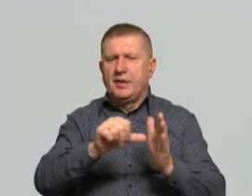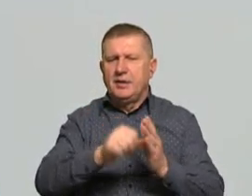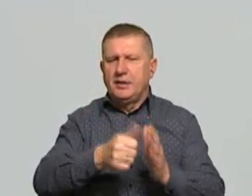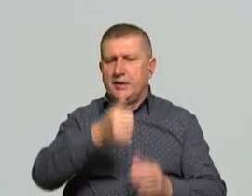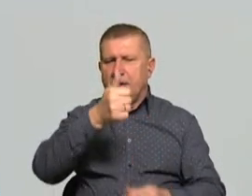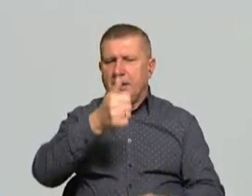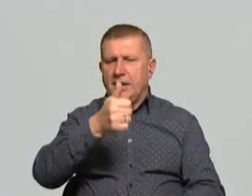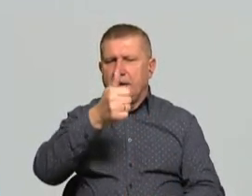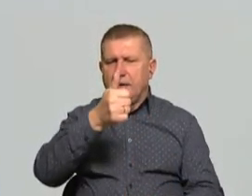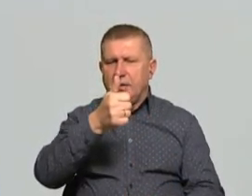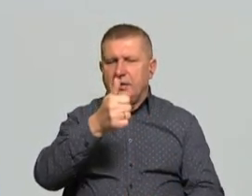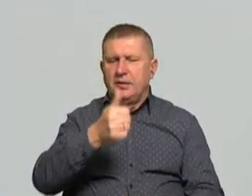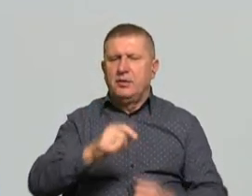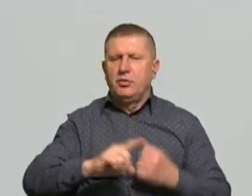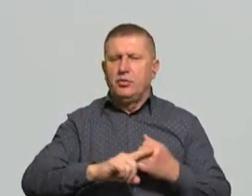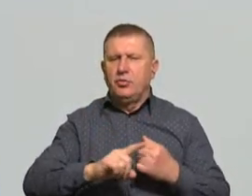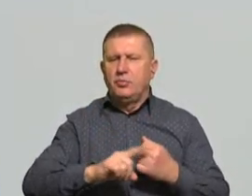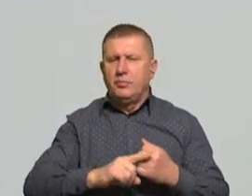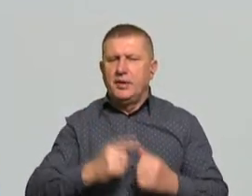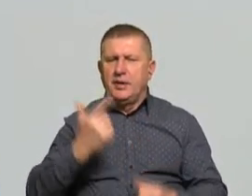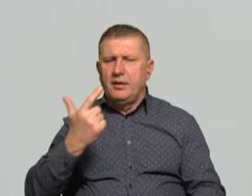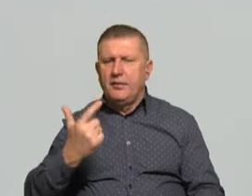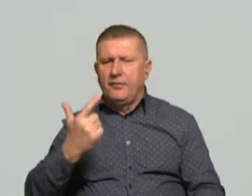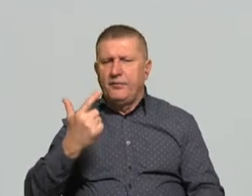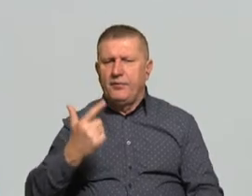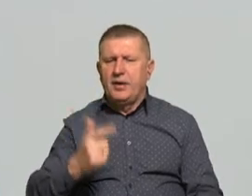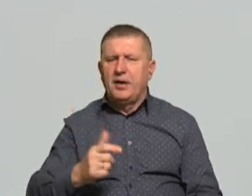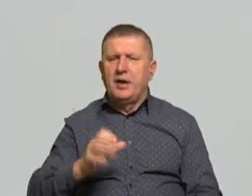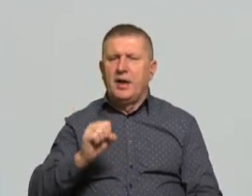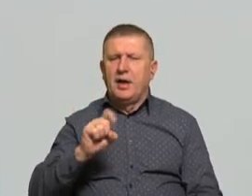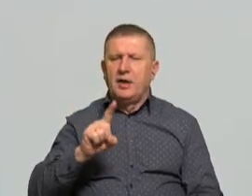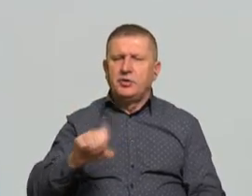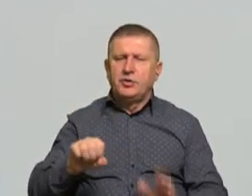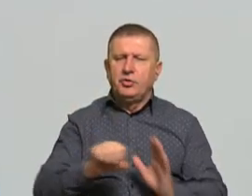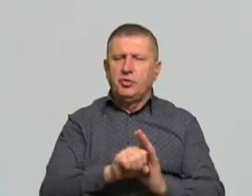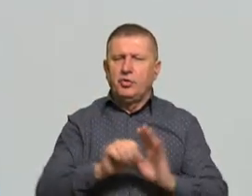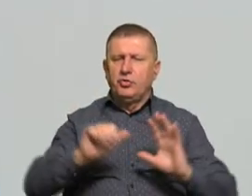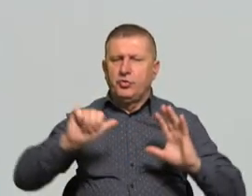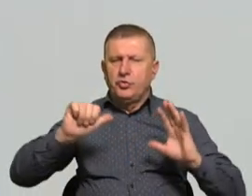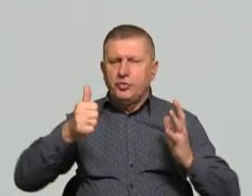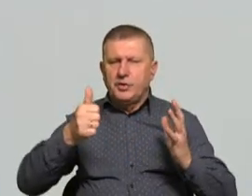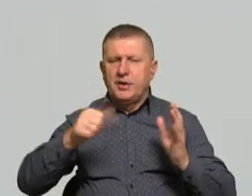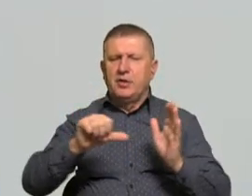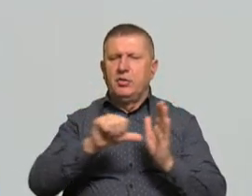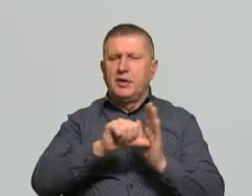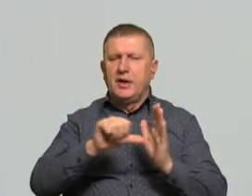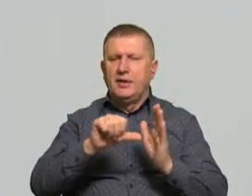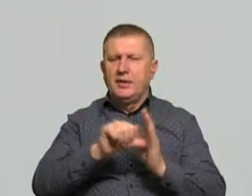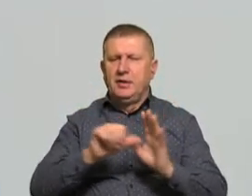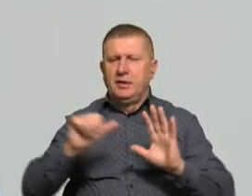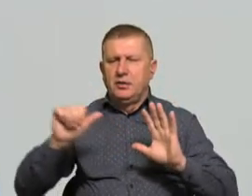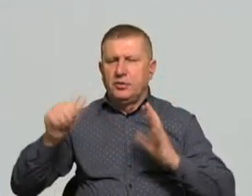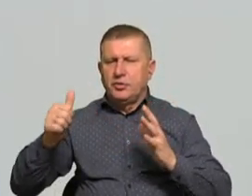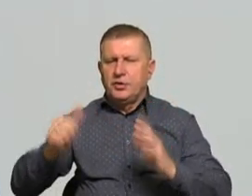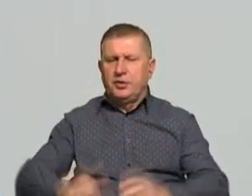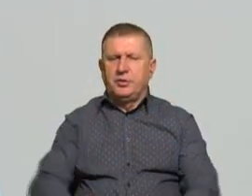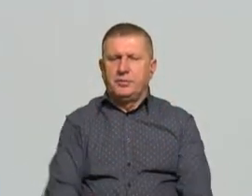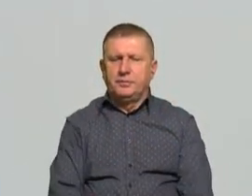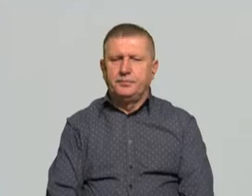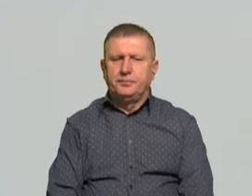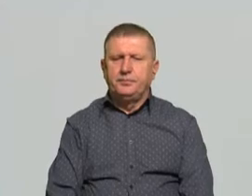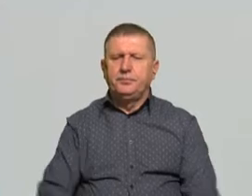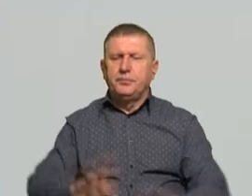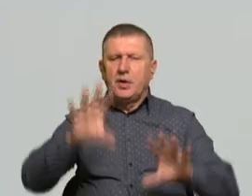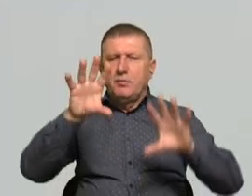1. Drugi blok rozpocznie kandydat numer 2, aż do bloku 6 i kandydata numer 6. Debatę